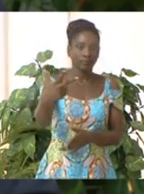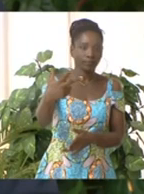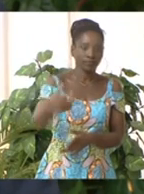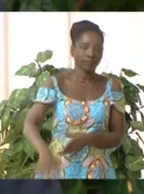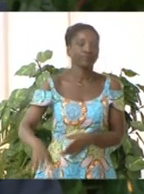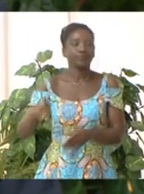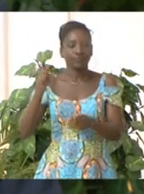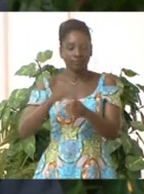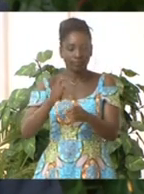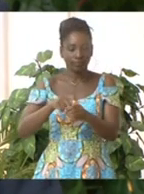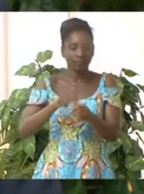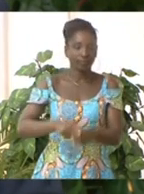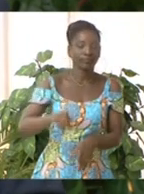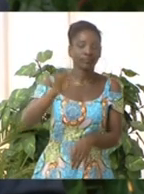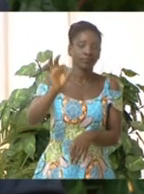97,08%.